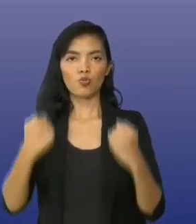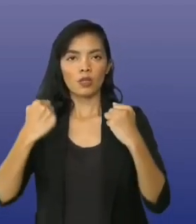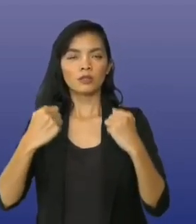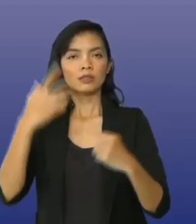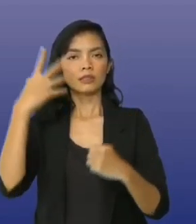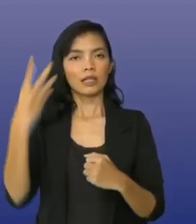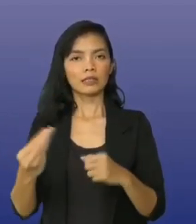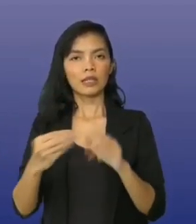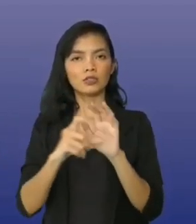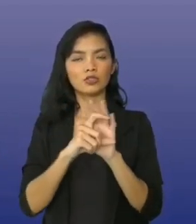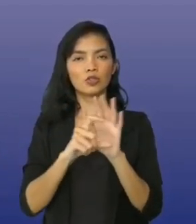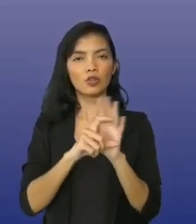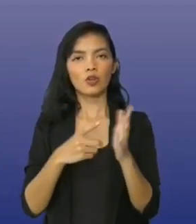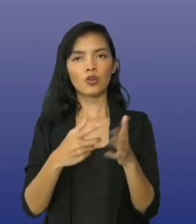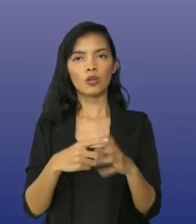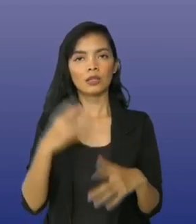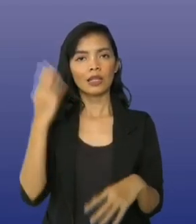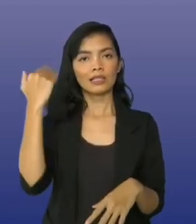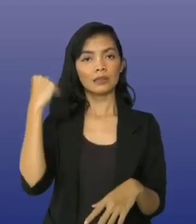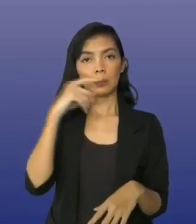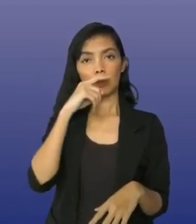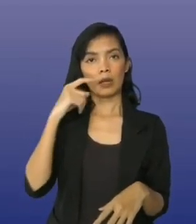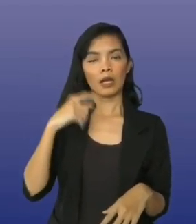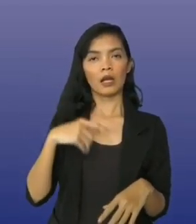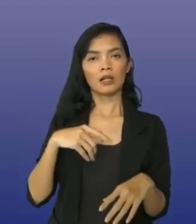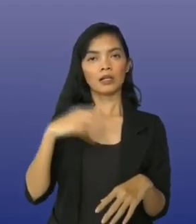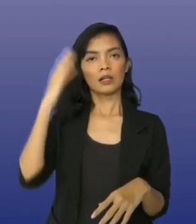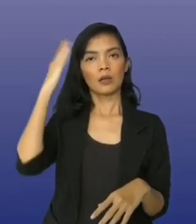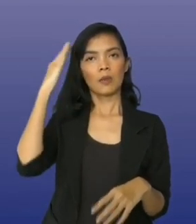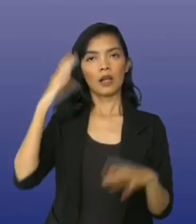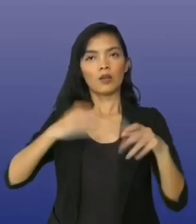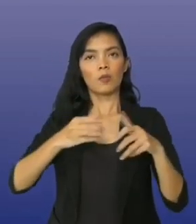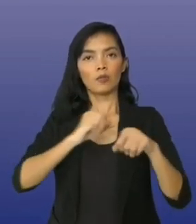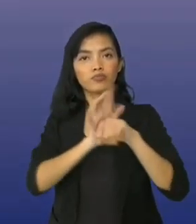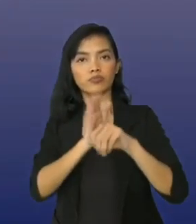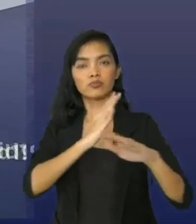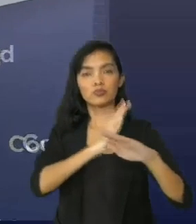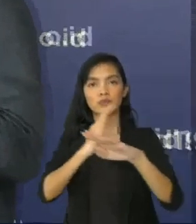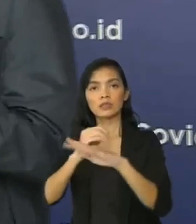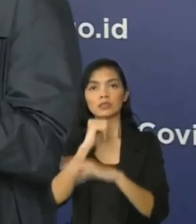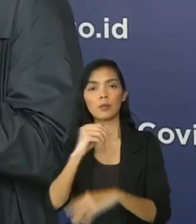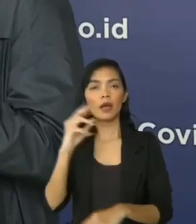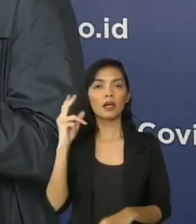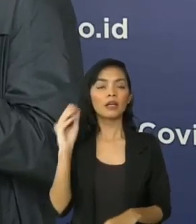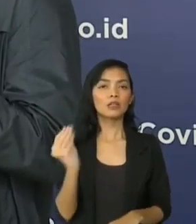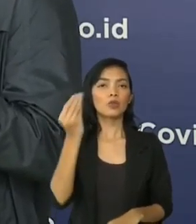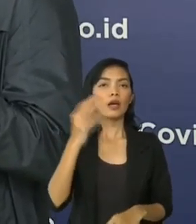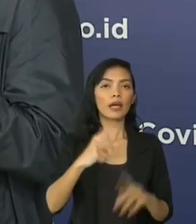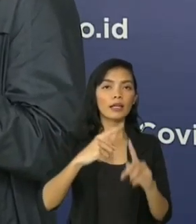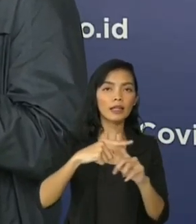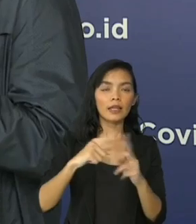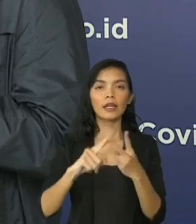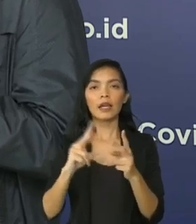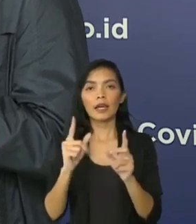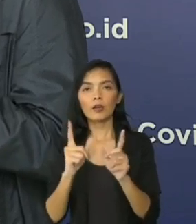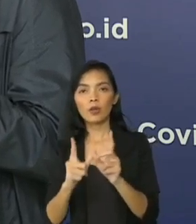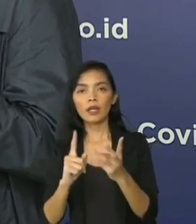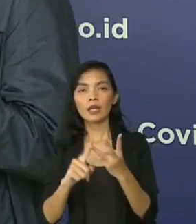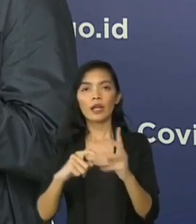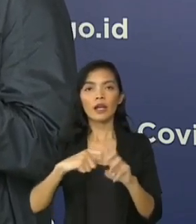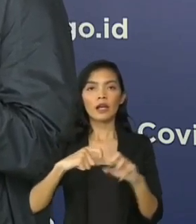seperti disimpen Pak kepala gugus tugas tadi antara lain ketua rt-rw remaja